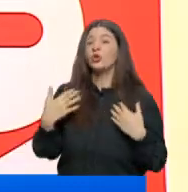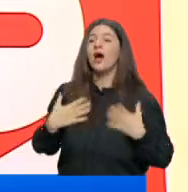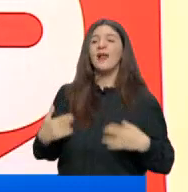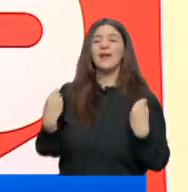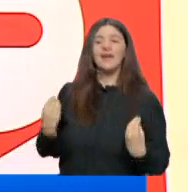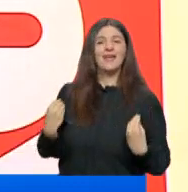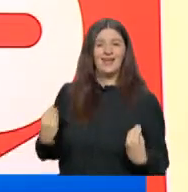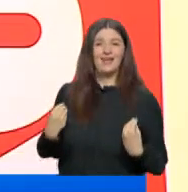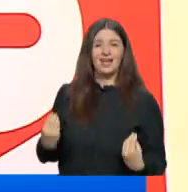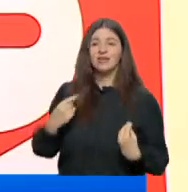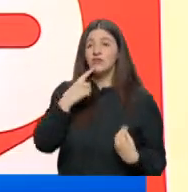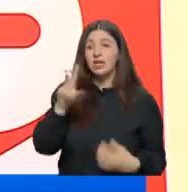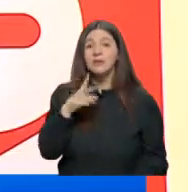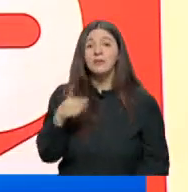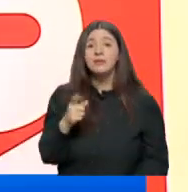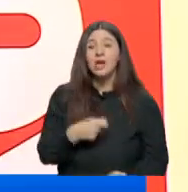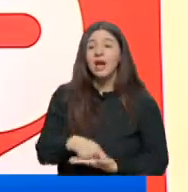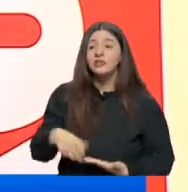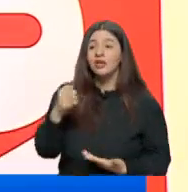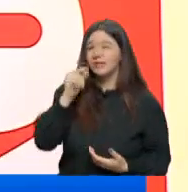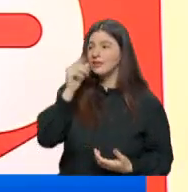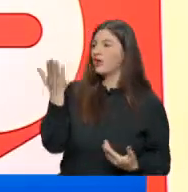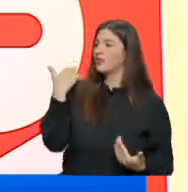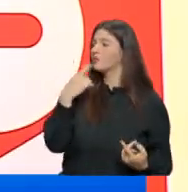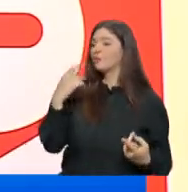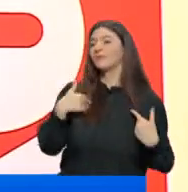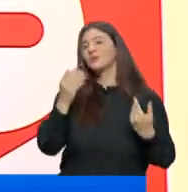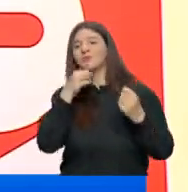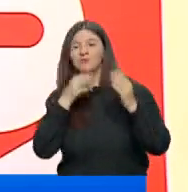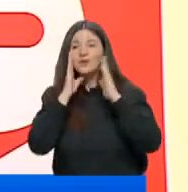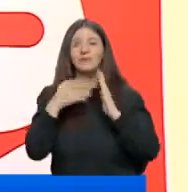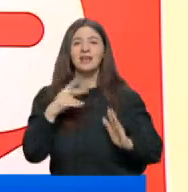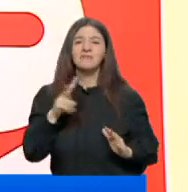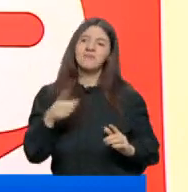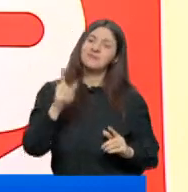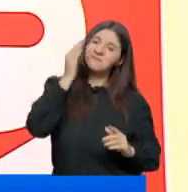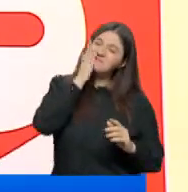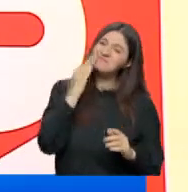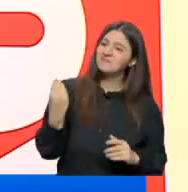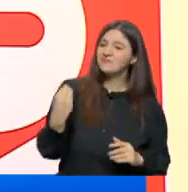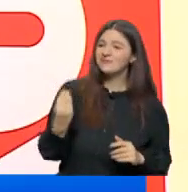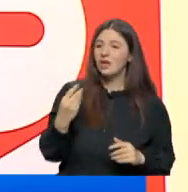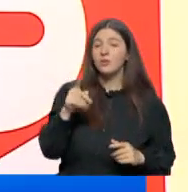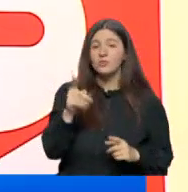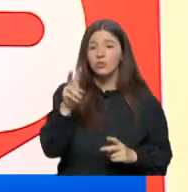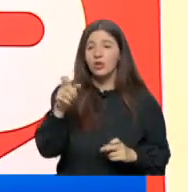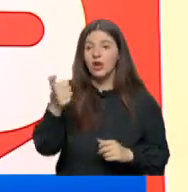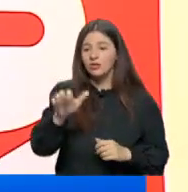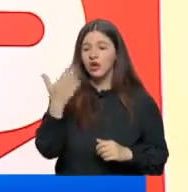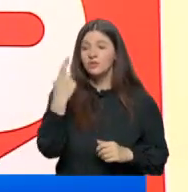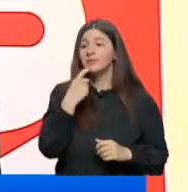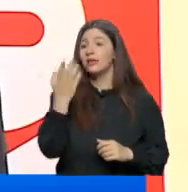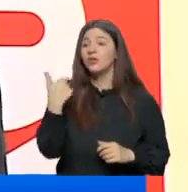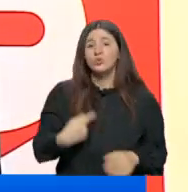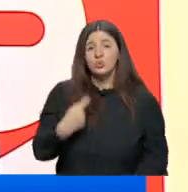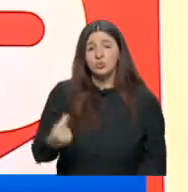iyi diye değerlendiriyorlardı. Bakın 20 bin lira maaş alan bir insan diyordu ki ya şükürler olsun ben 20 bin lira alıyorum. Ama mesela biz bu konuda 6 ay önce, 1 sene önce